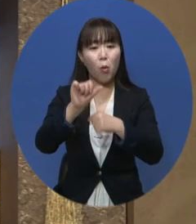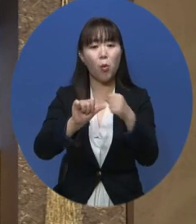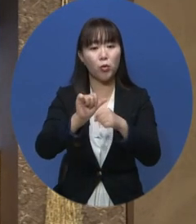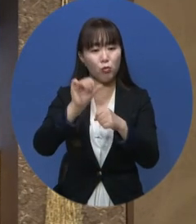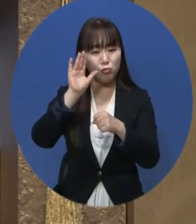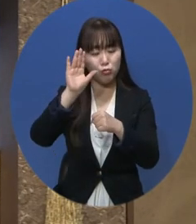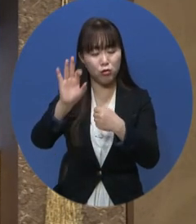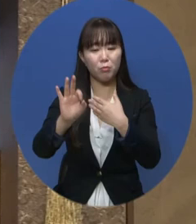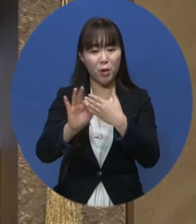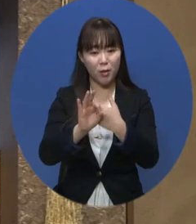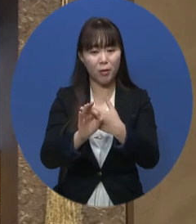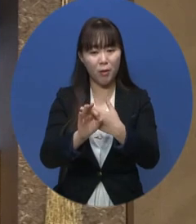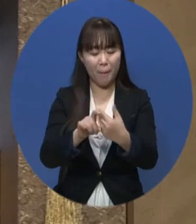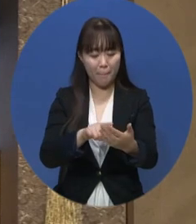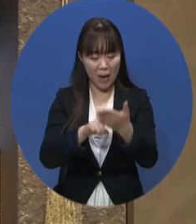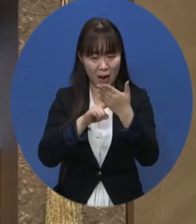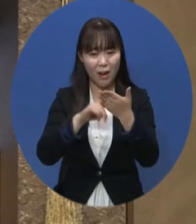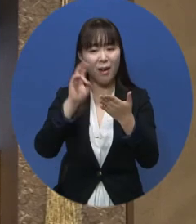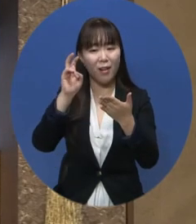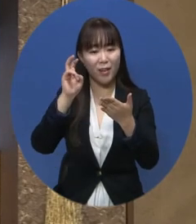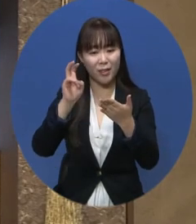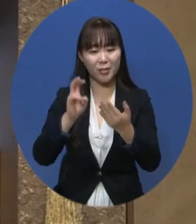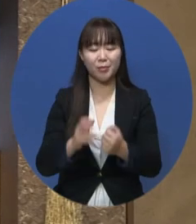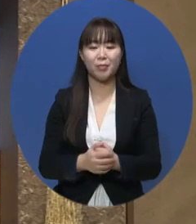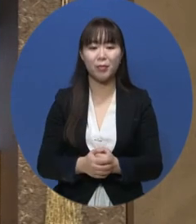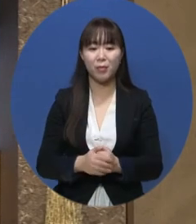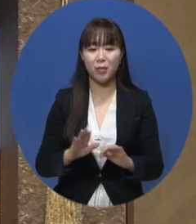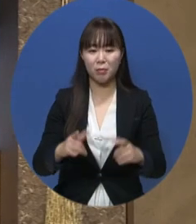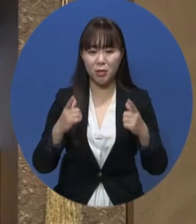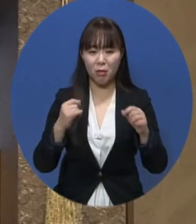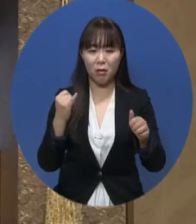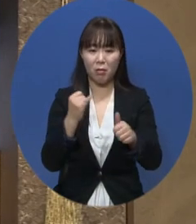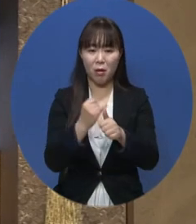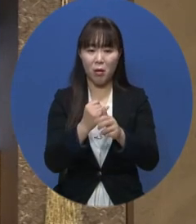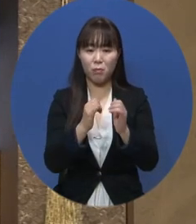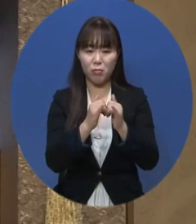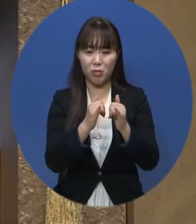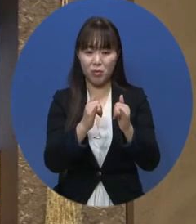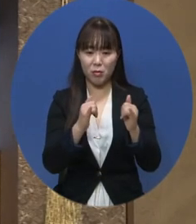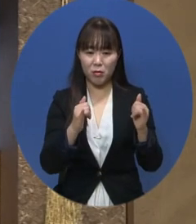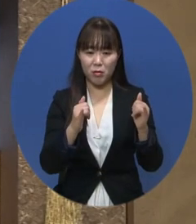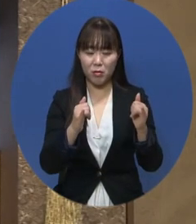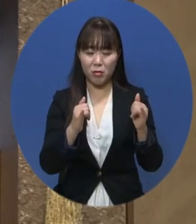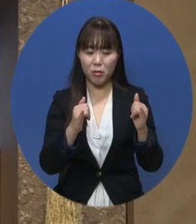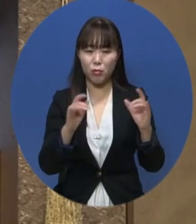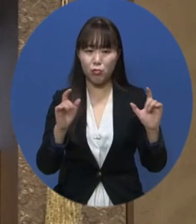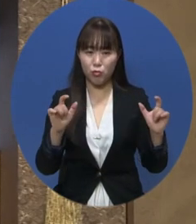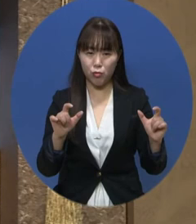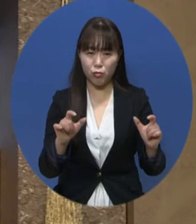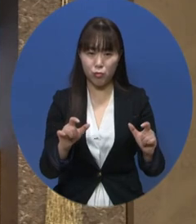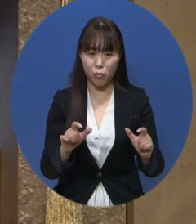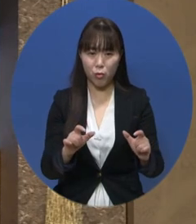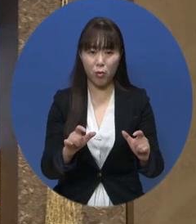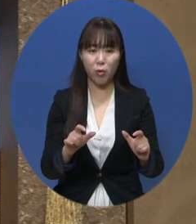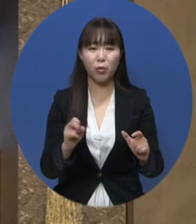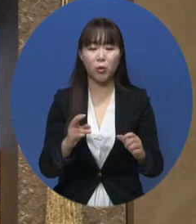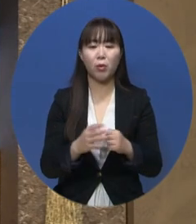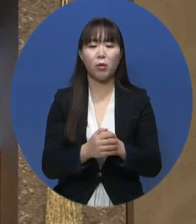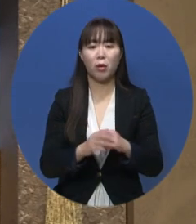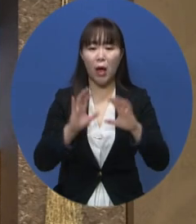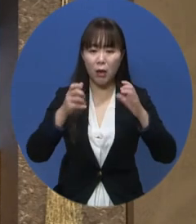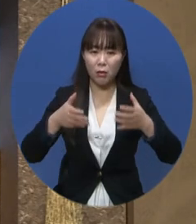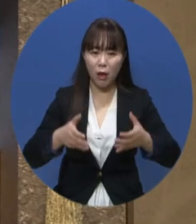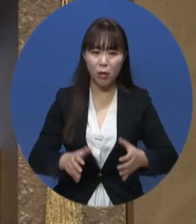이제 나타날 그런 현상입니다. 네. 지금처럼 결혼하는 분들이 적어지고 또